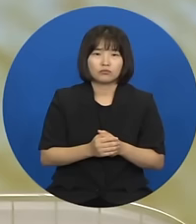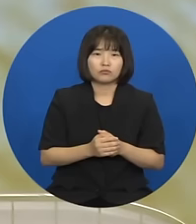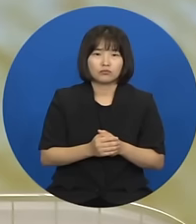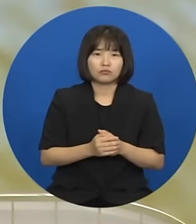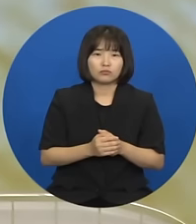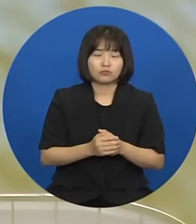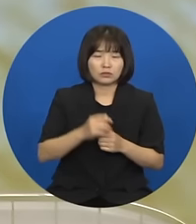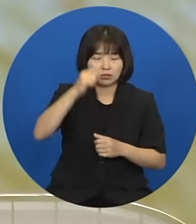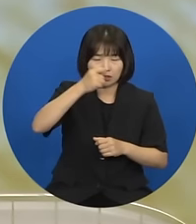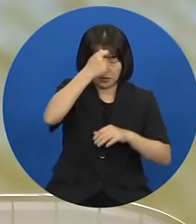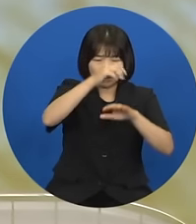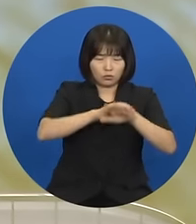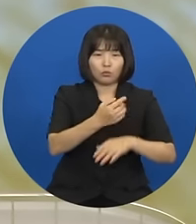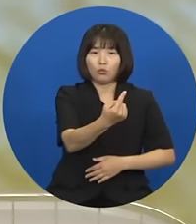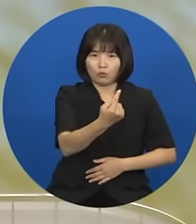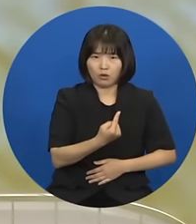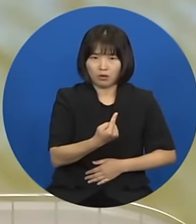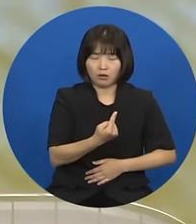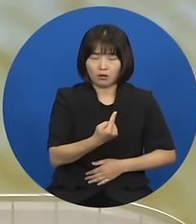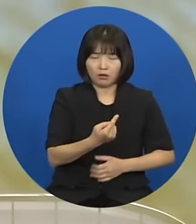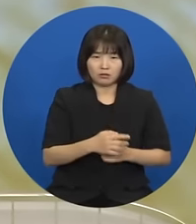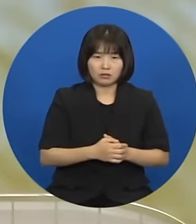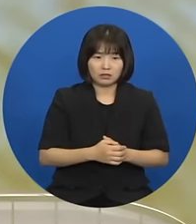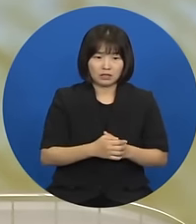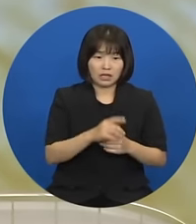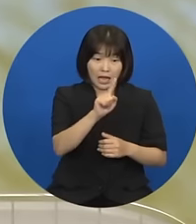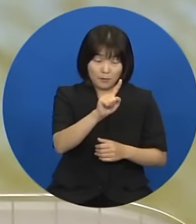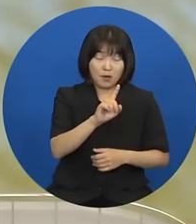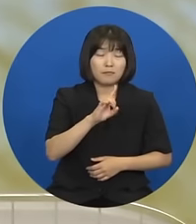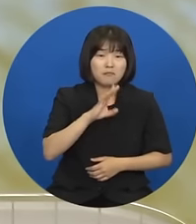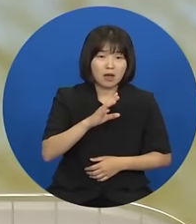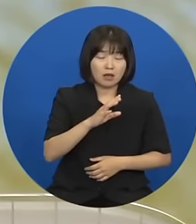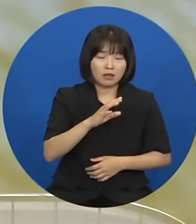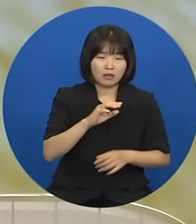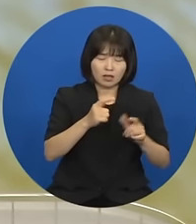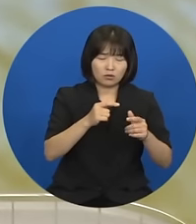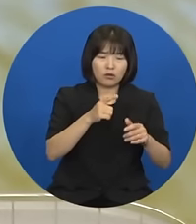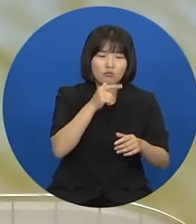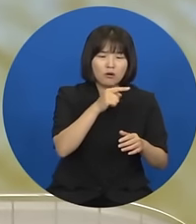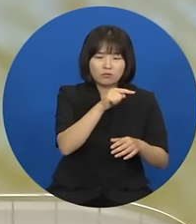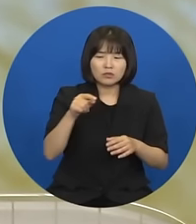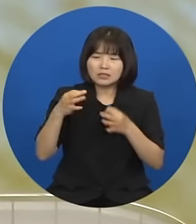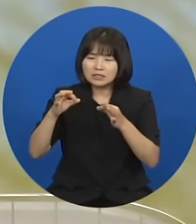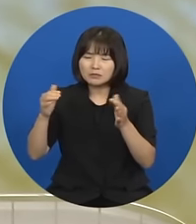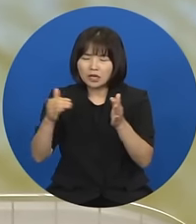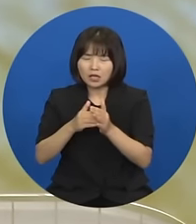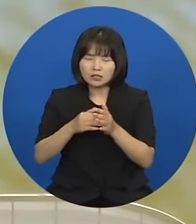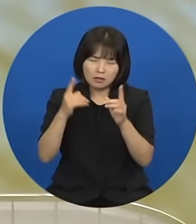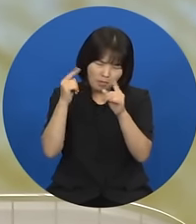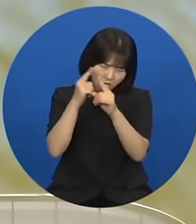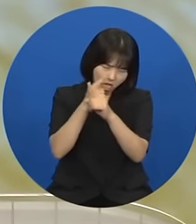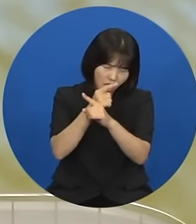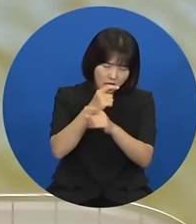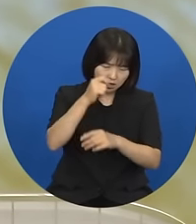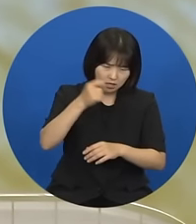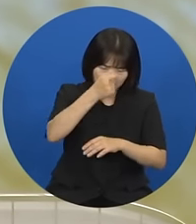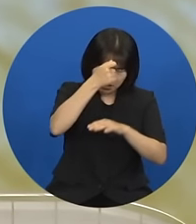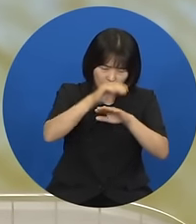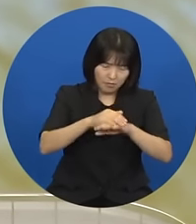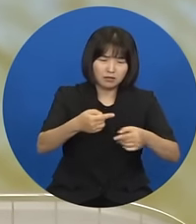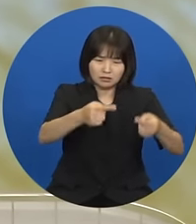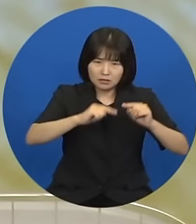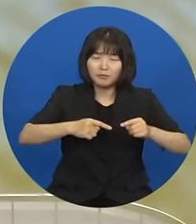이분이 한 번만 나온 게 아니고요, 매일매일 나오셨어요. 새벽 기도회 끝날까지